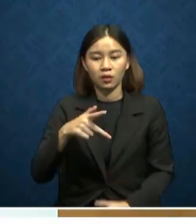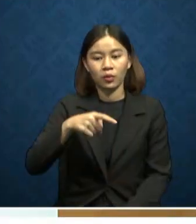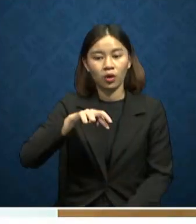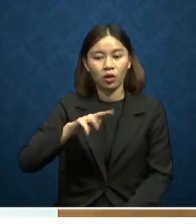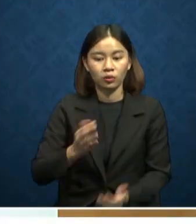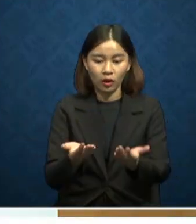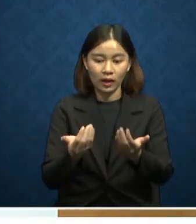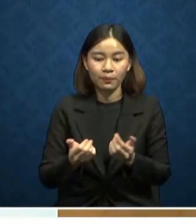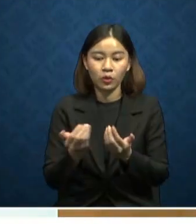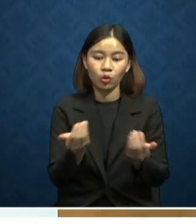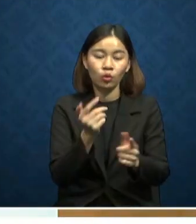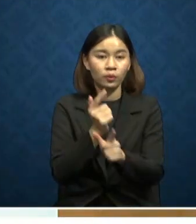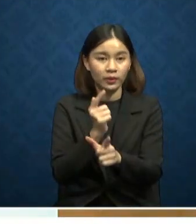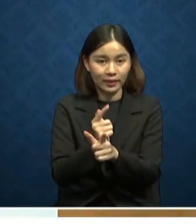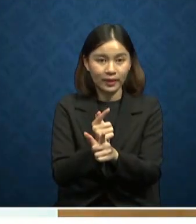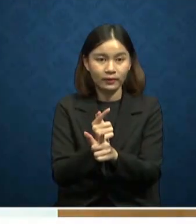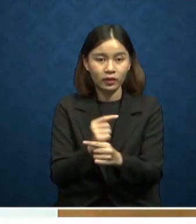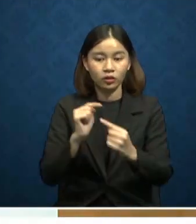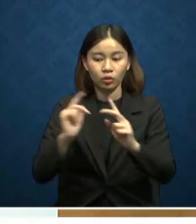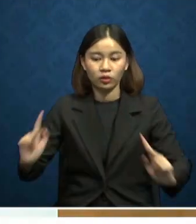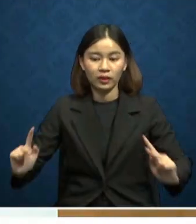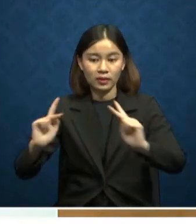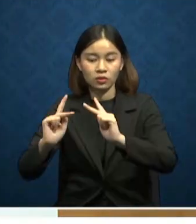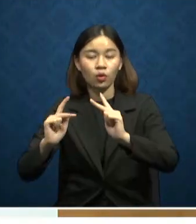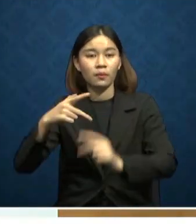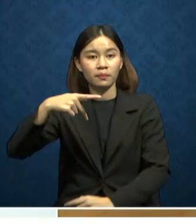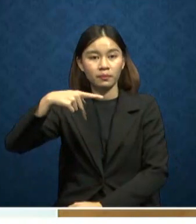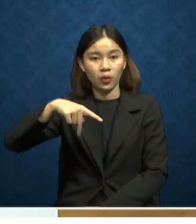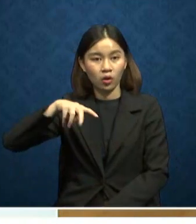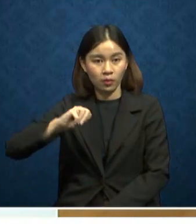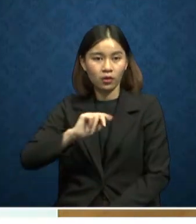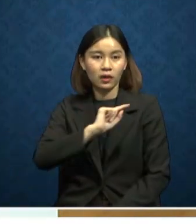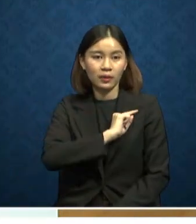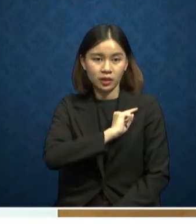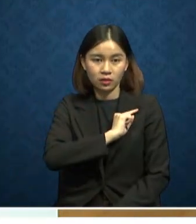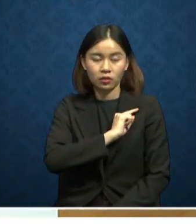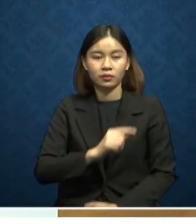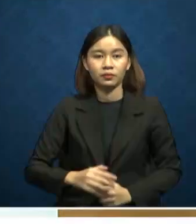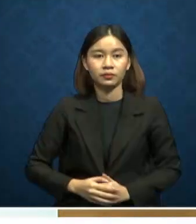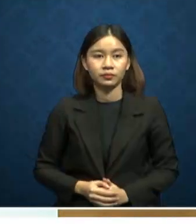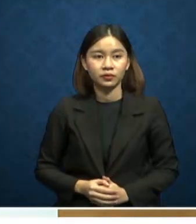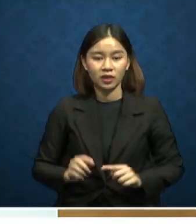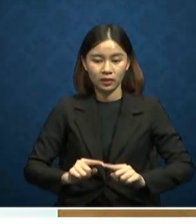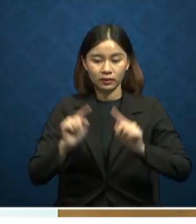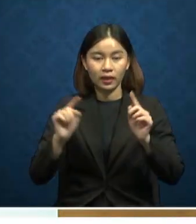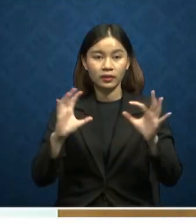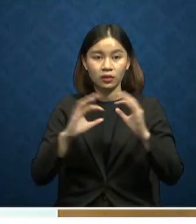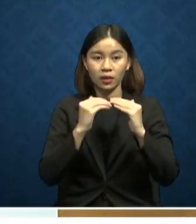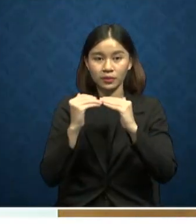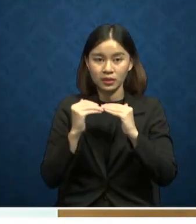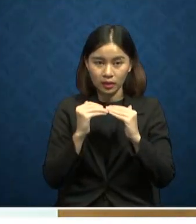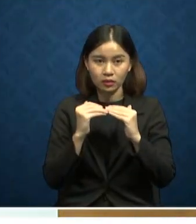รับบุตรบุญธรรมที่กระทรวงพัฒนาสังคมเป็นผู้รับผิดชอบอยู่แต่เรื่องของ